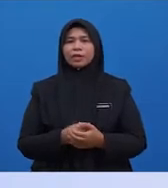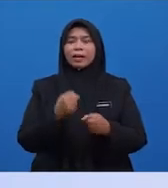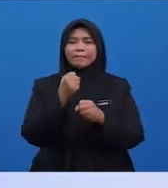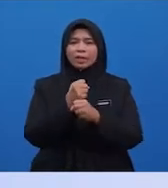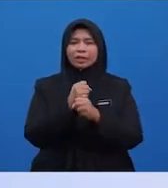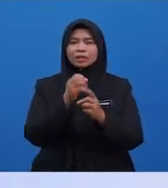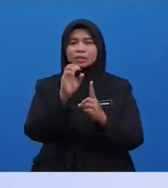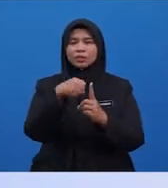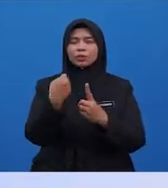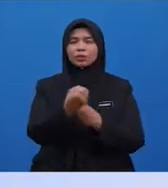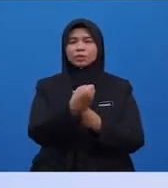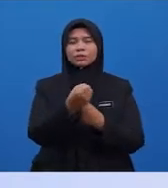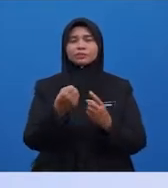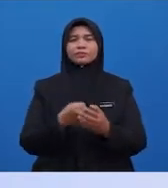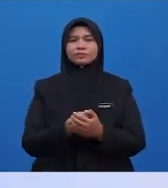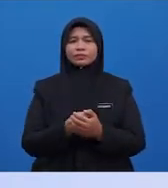Pekerja sosial.